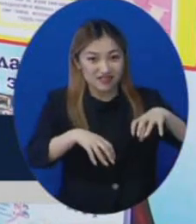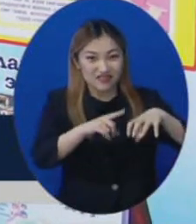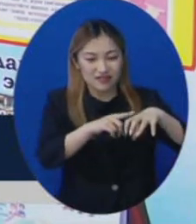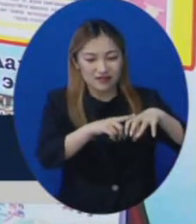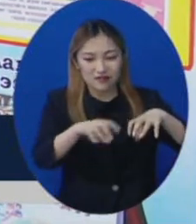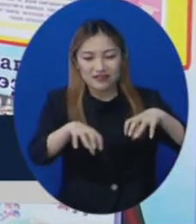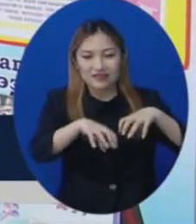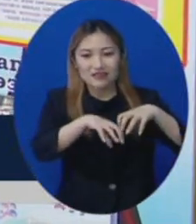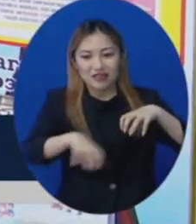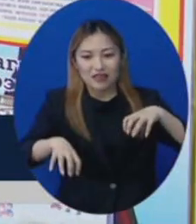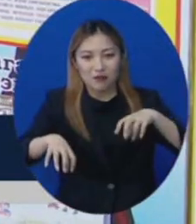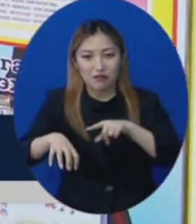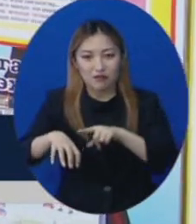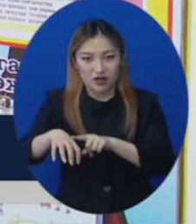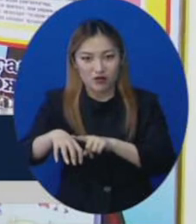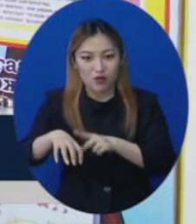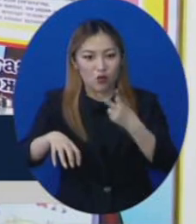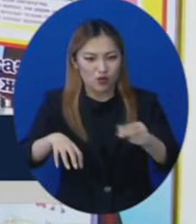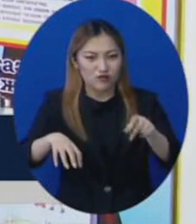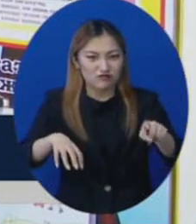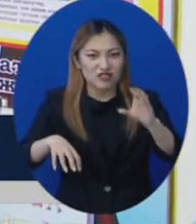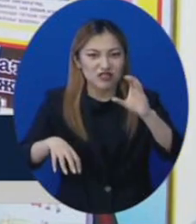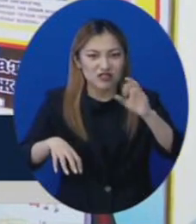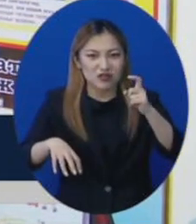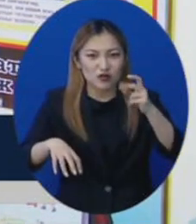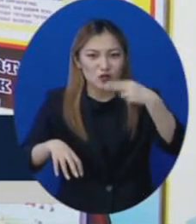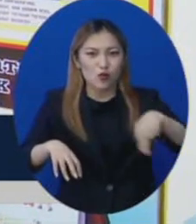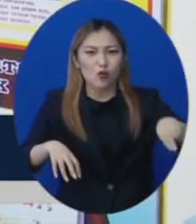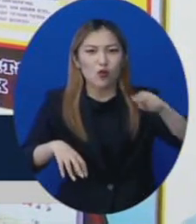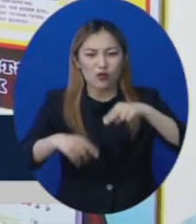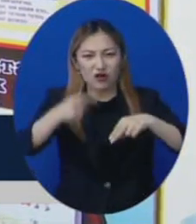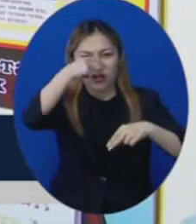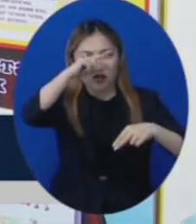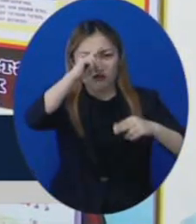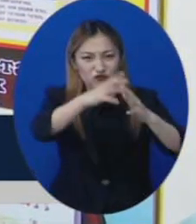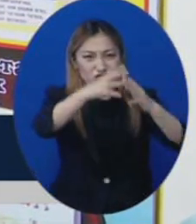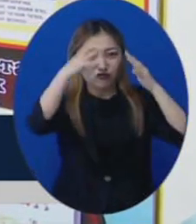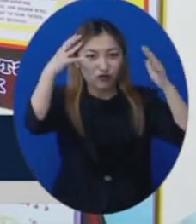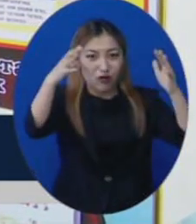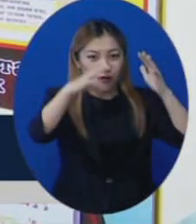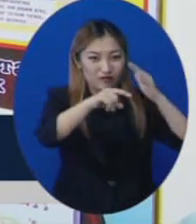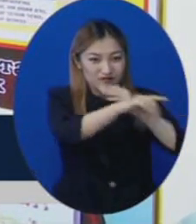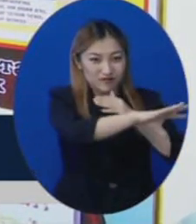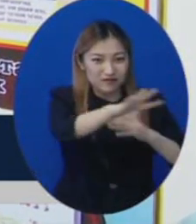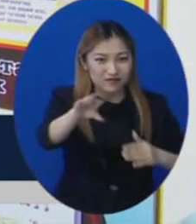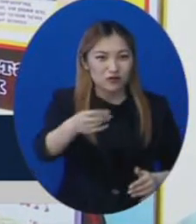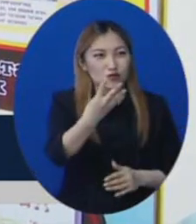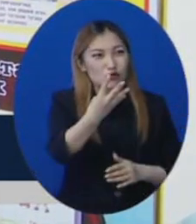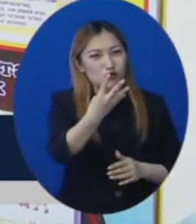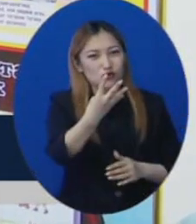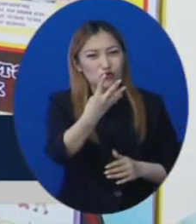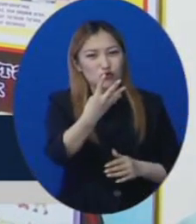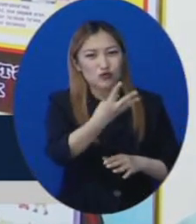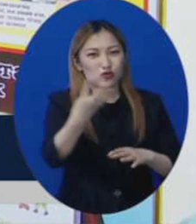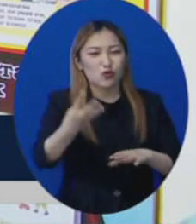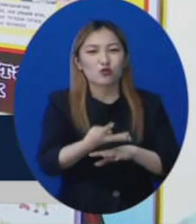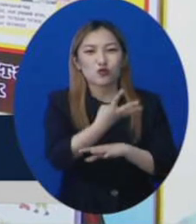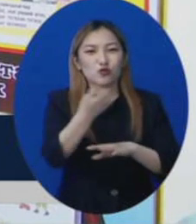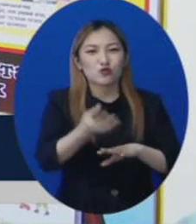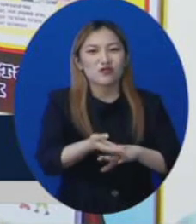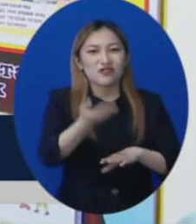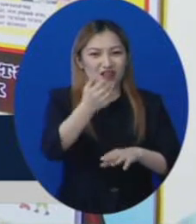За сонгойрхон дүүргээ нэгдсэн нэгдсэн 400 орчим зөвсч хаалбарчтай. За эдгээр хүүхдүүд